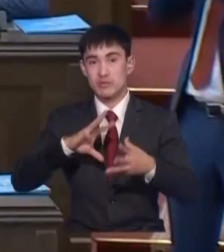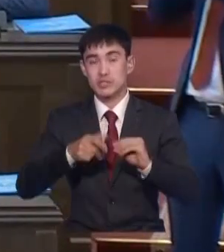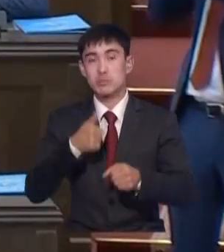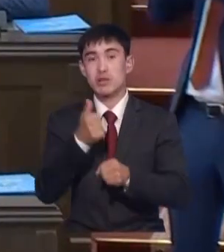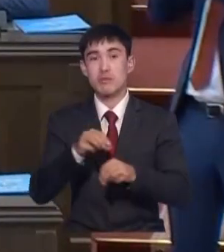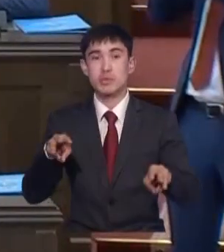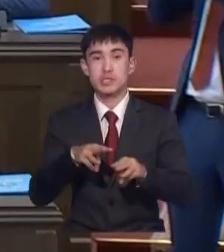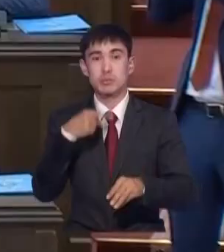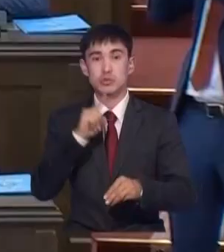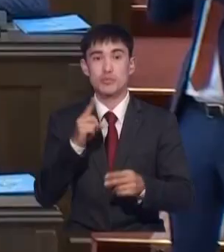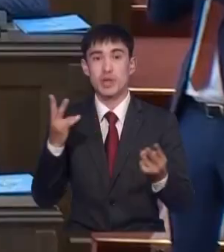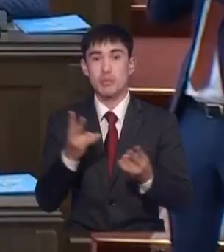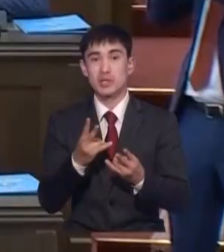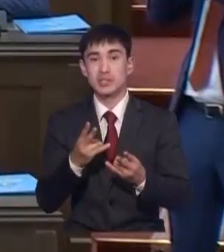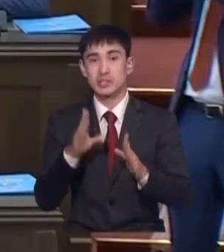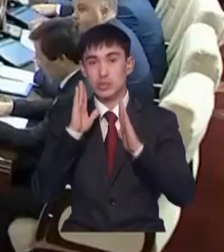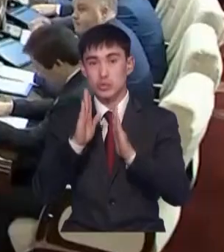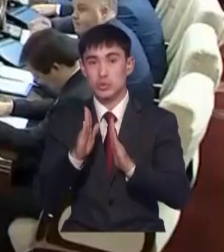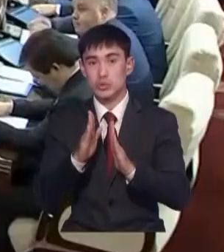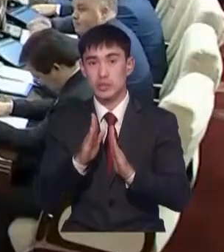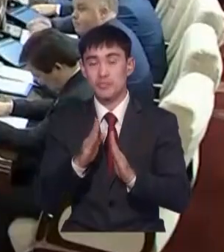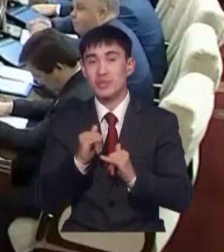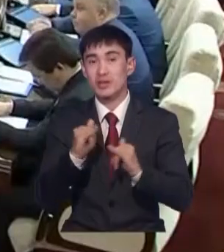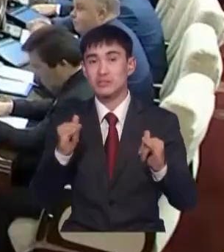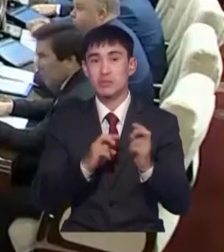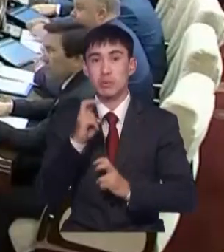глава министерства подчеркнул необходимость сосредоточения на